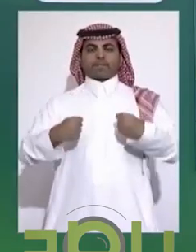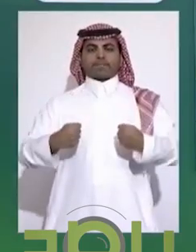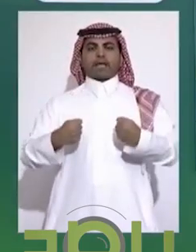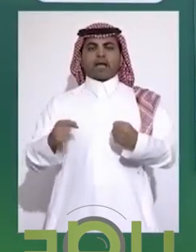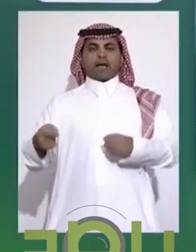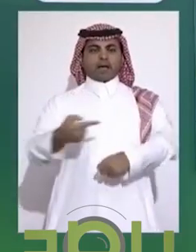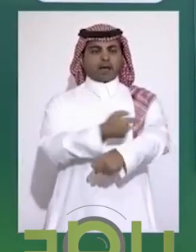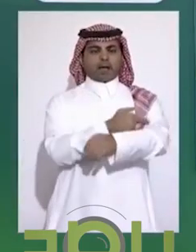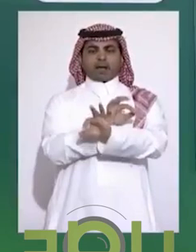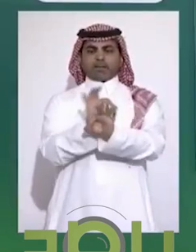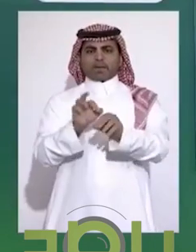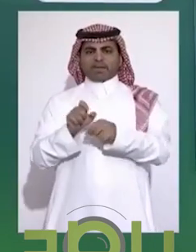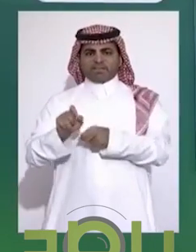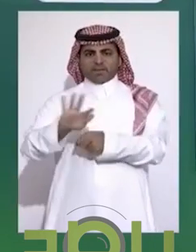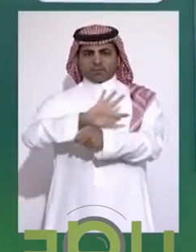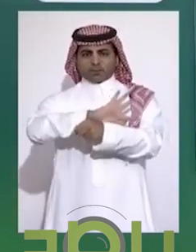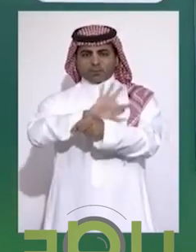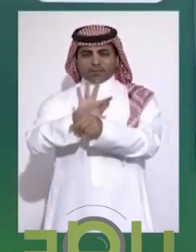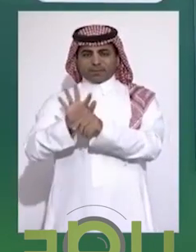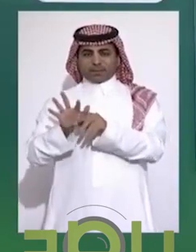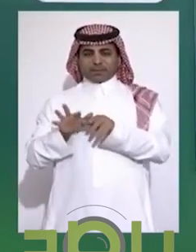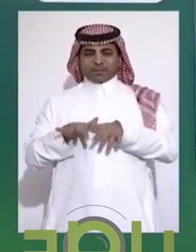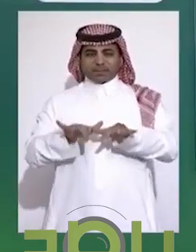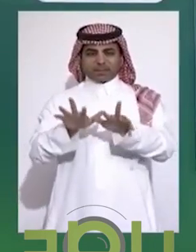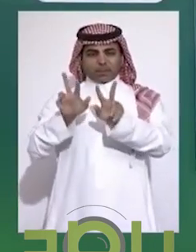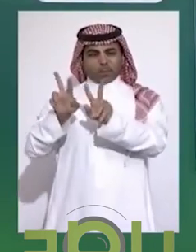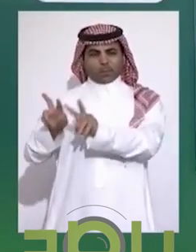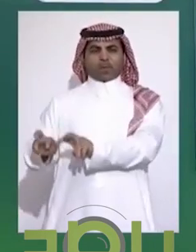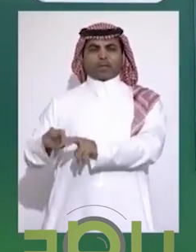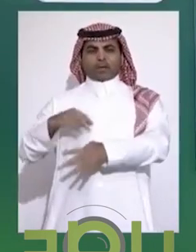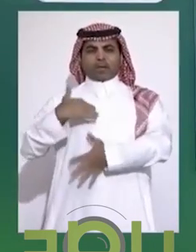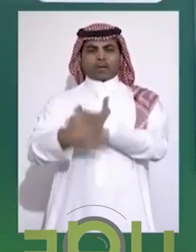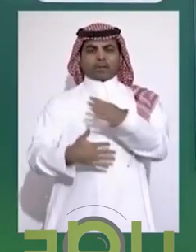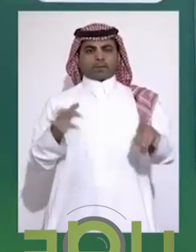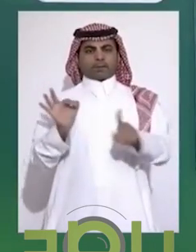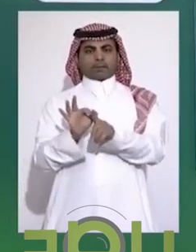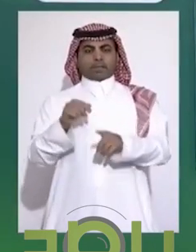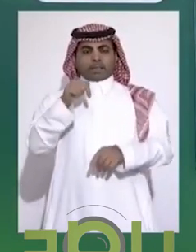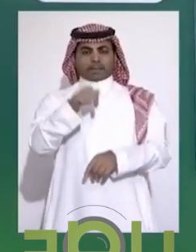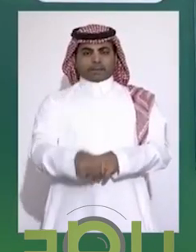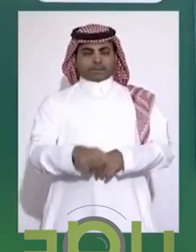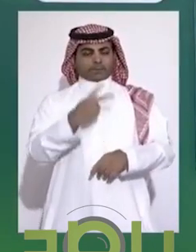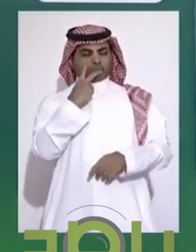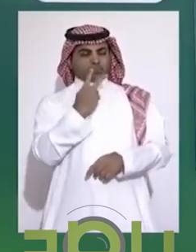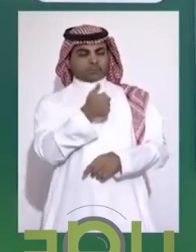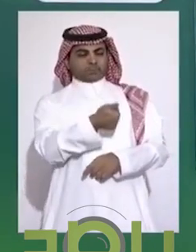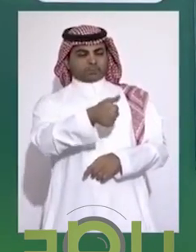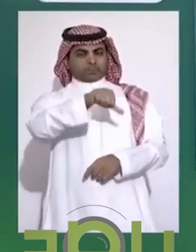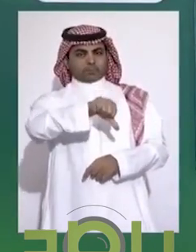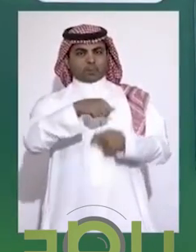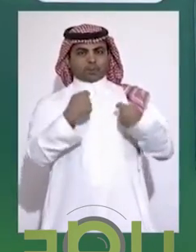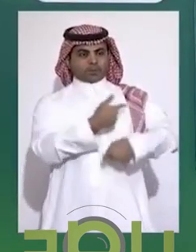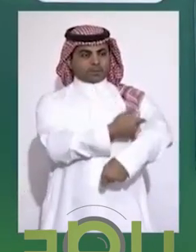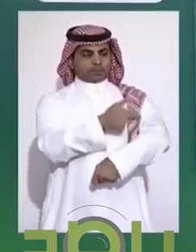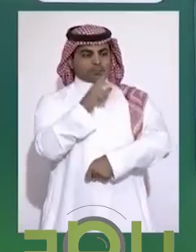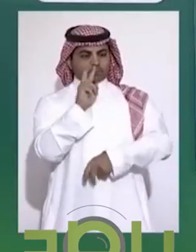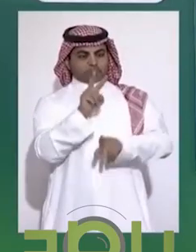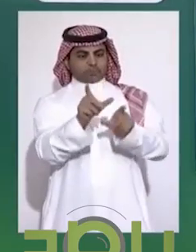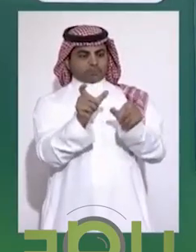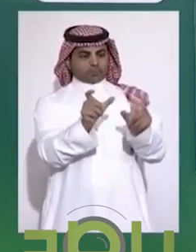العامة ومنع انتشار فيروس كورونا، وأنها تخضع للتقييم المستمر مع الجهات الصحية المختصة، كما تدعو